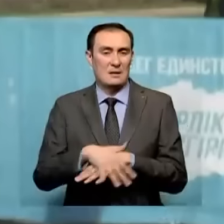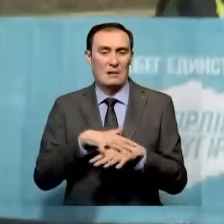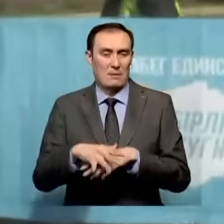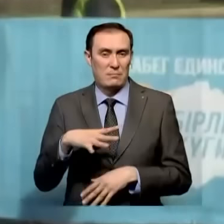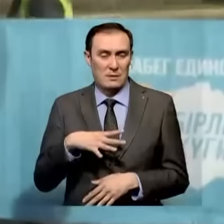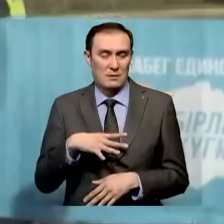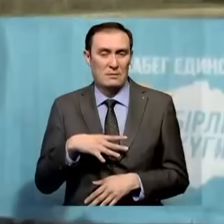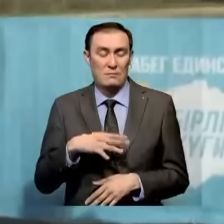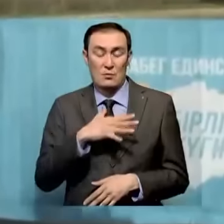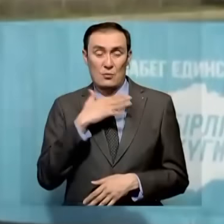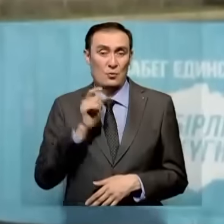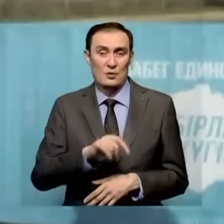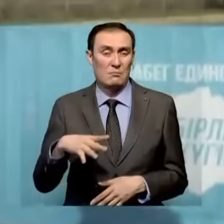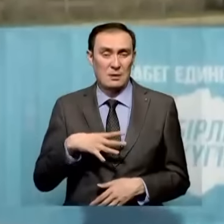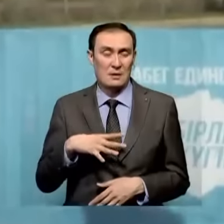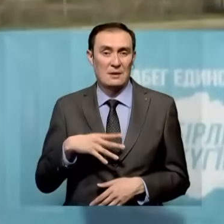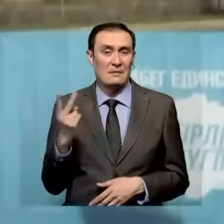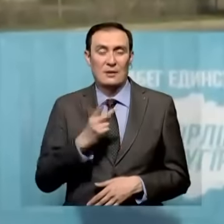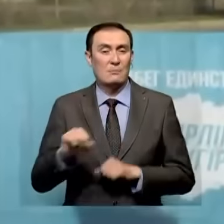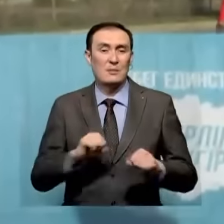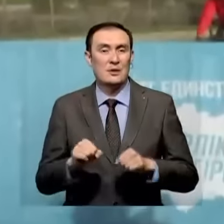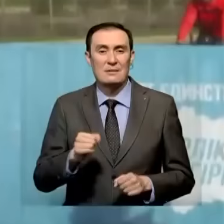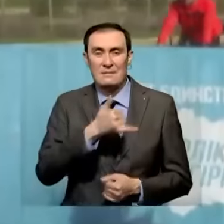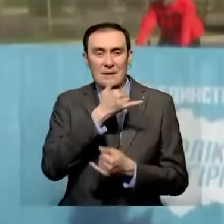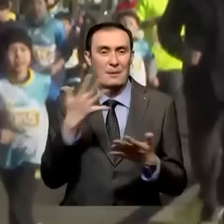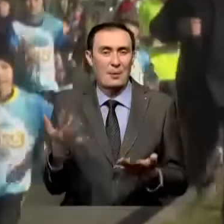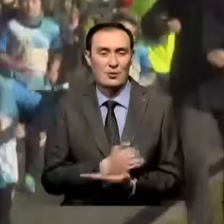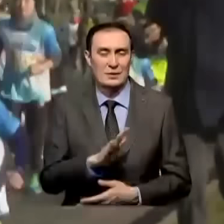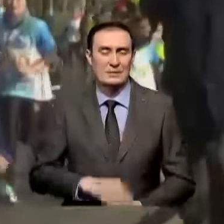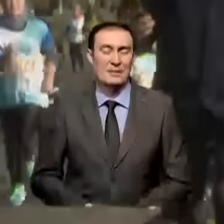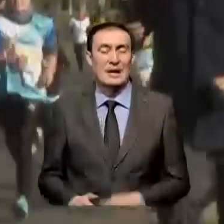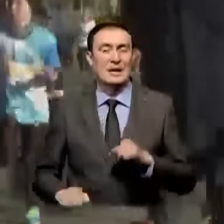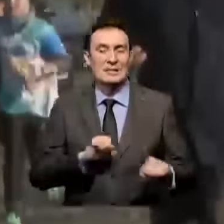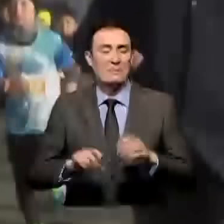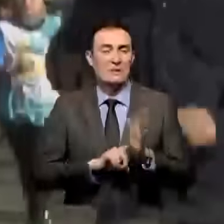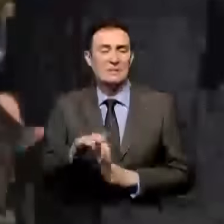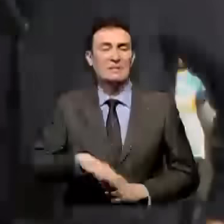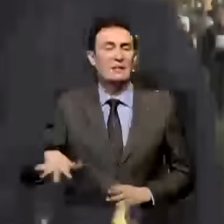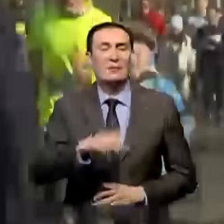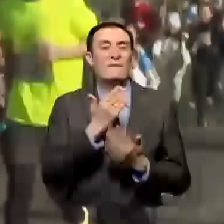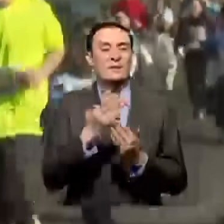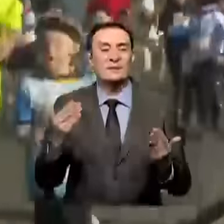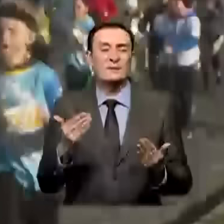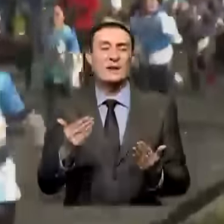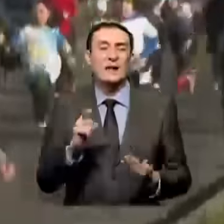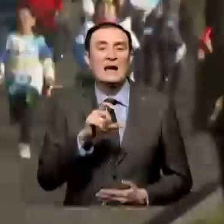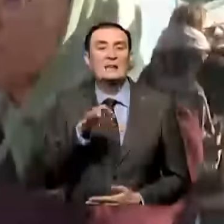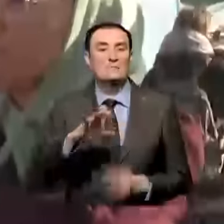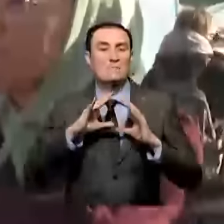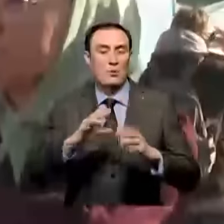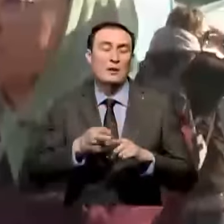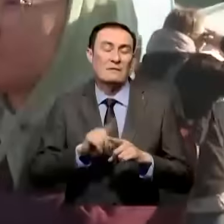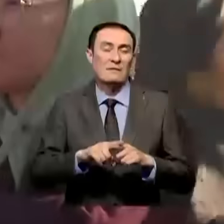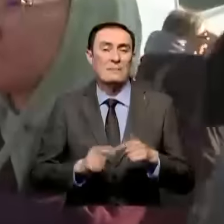была прям большая толпа, 2-м пробежать не получилось. Забег начался с территории выставочного комплекса «Экспо».